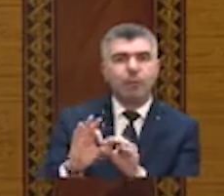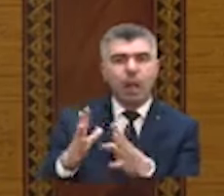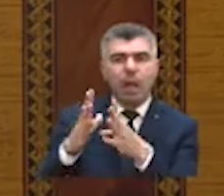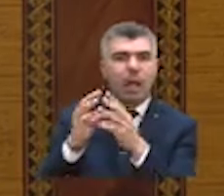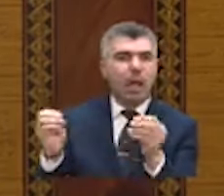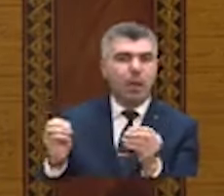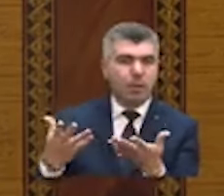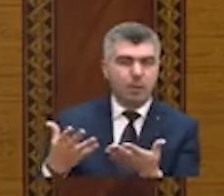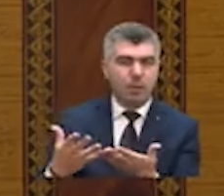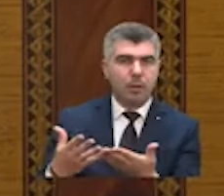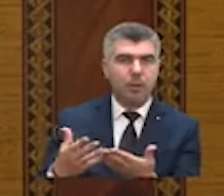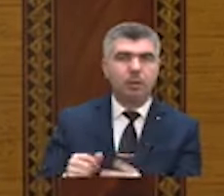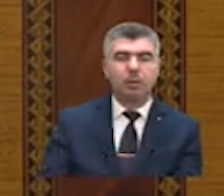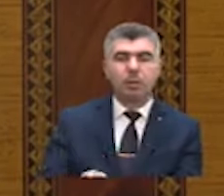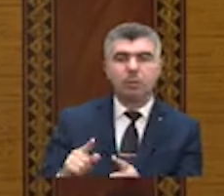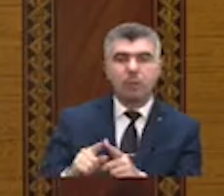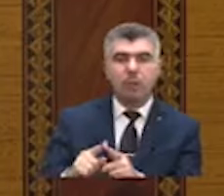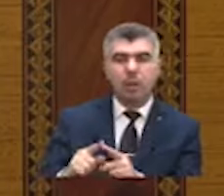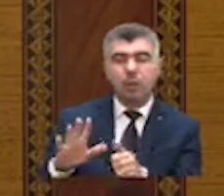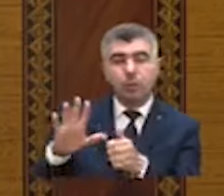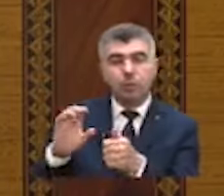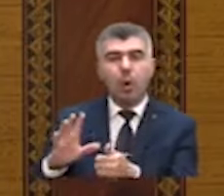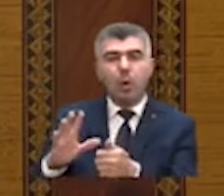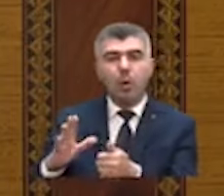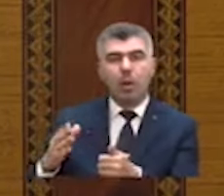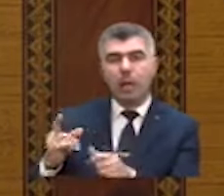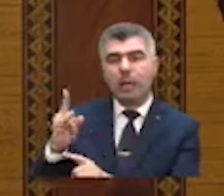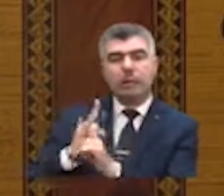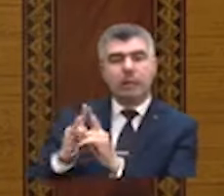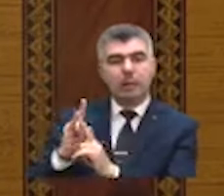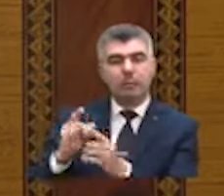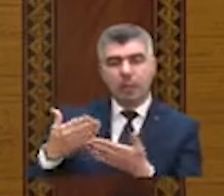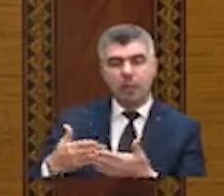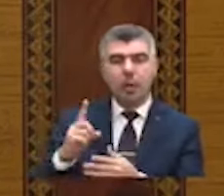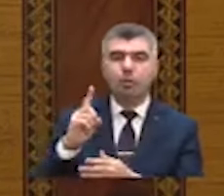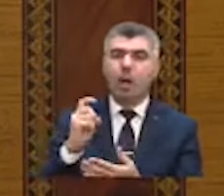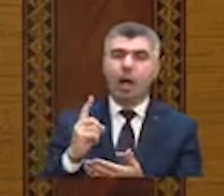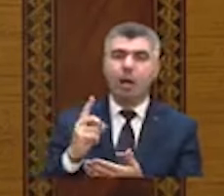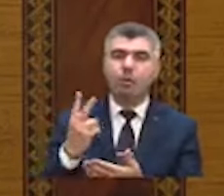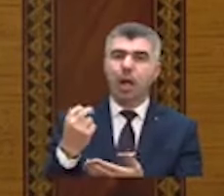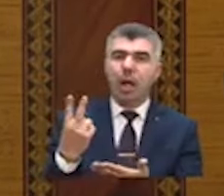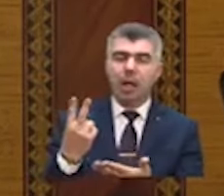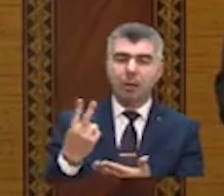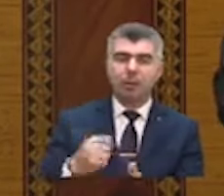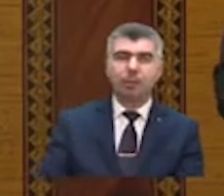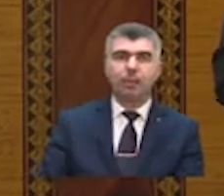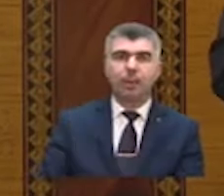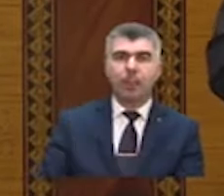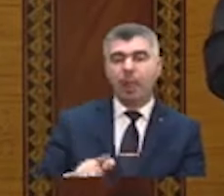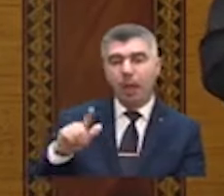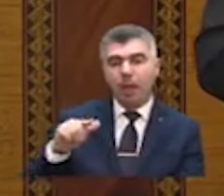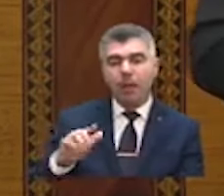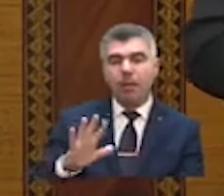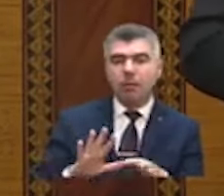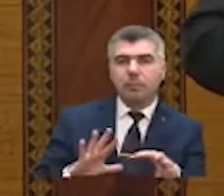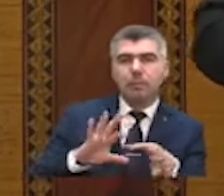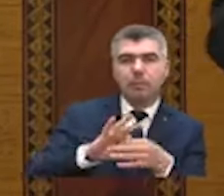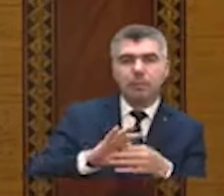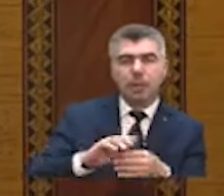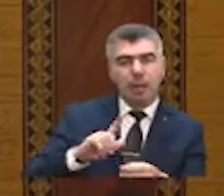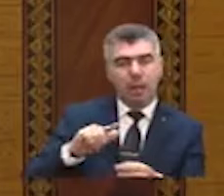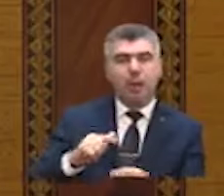يعني واحد لا سيزون فيها س شهور كتخدم شهر ولا شهرين هذوك كوتيف